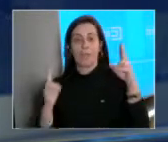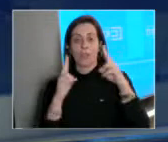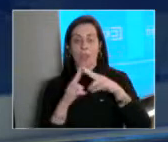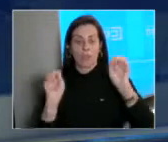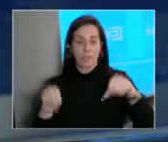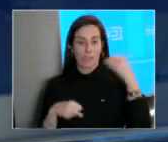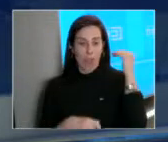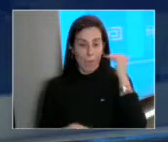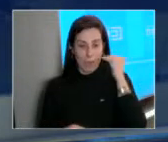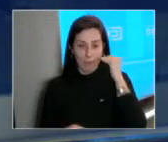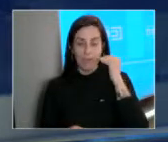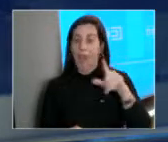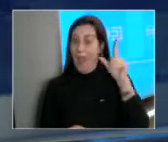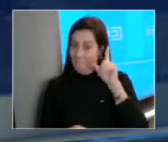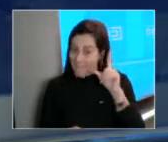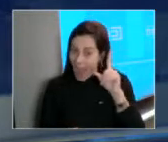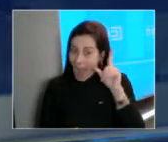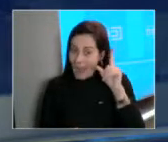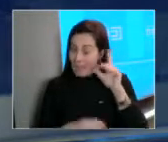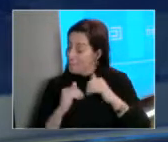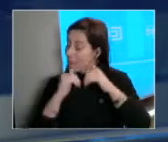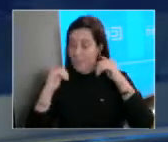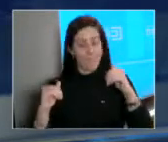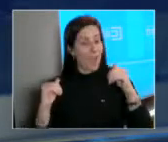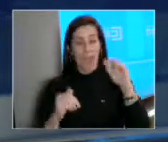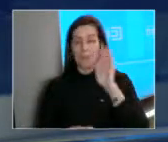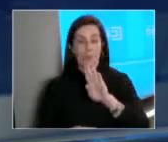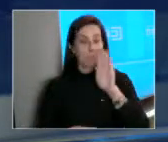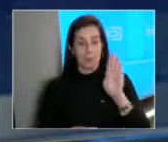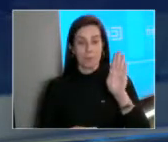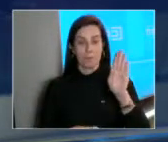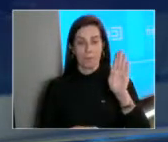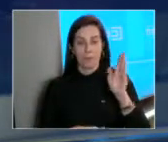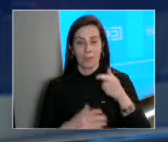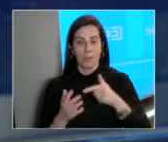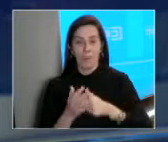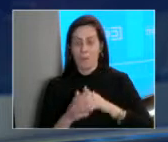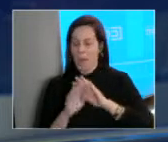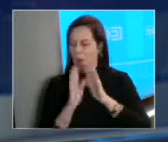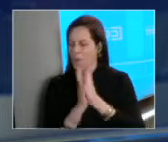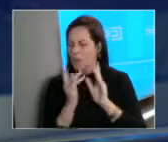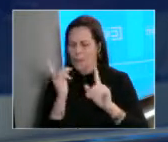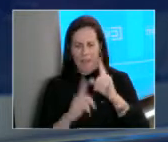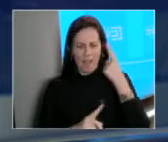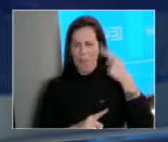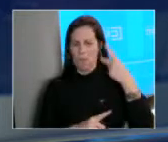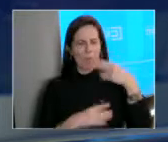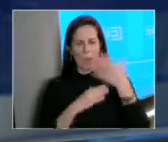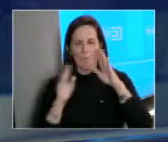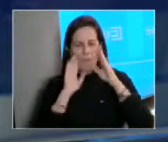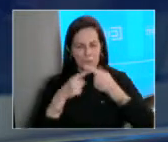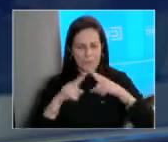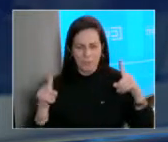עם הנשיא האמריקאי, אבל שימו לב, בנפרד מנתניהו, הרשתות החברתיות, כל מה שקרה ביומיים